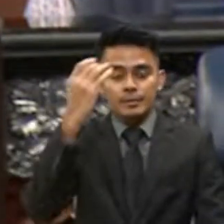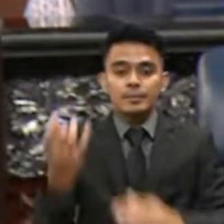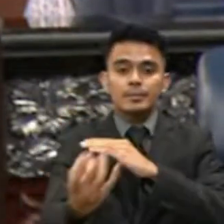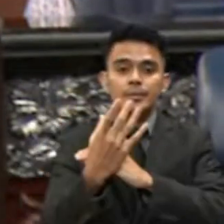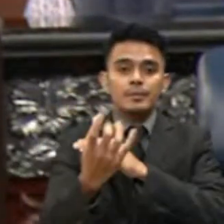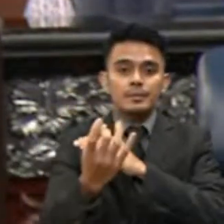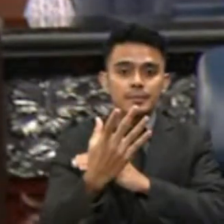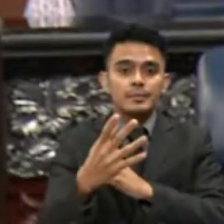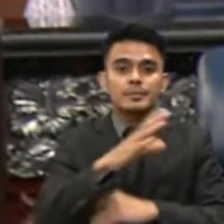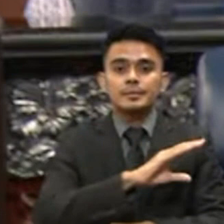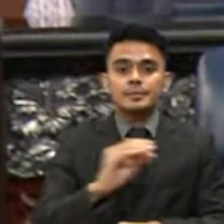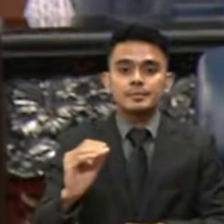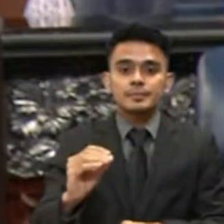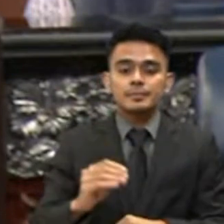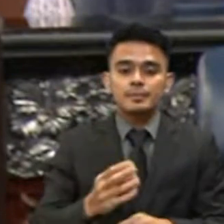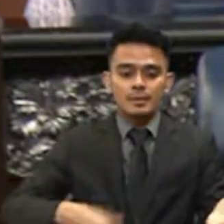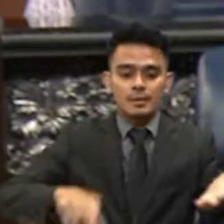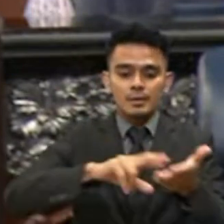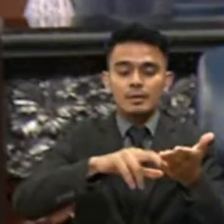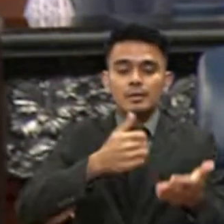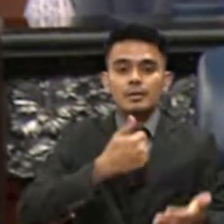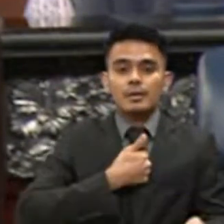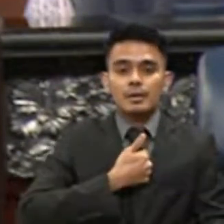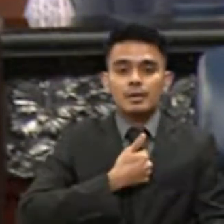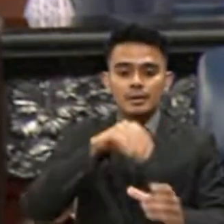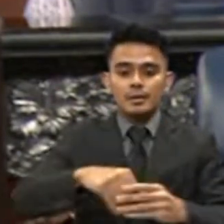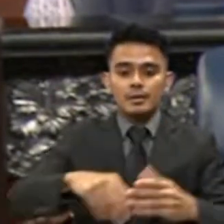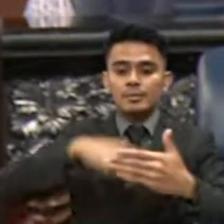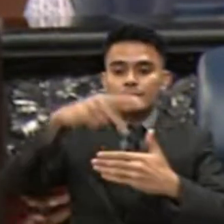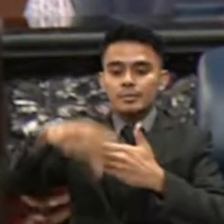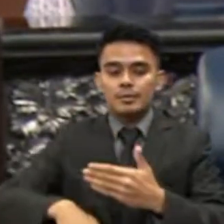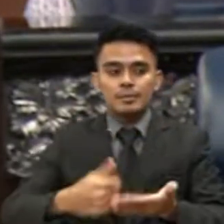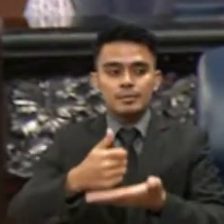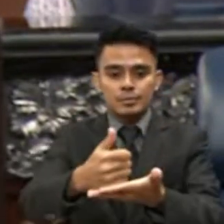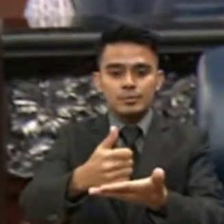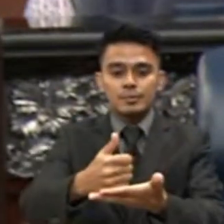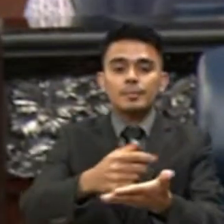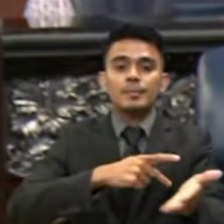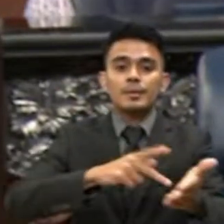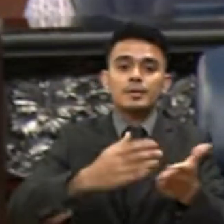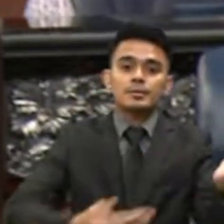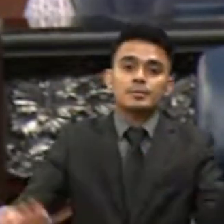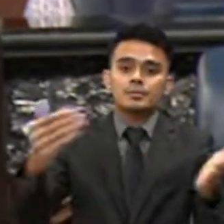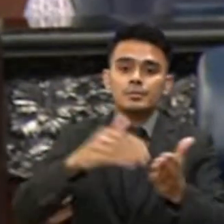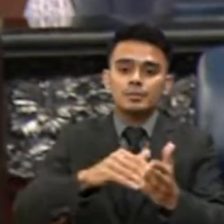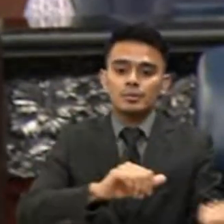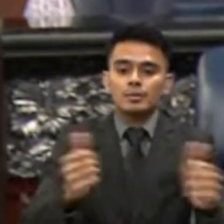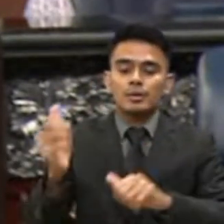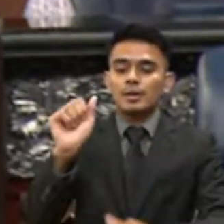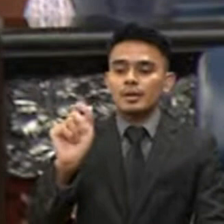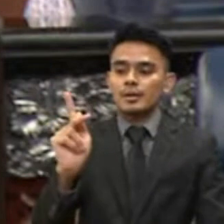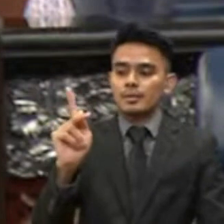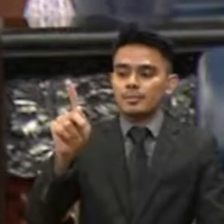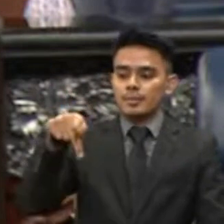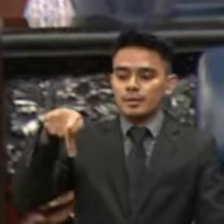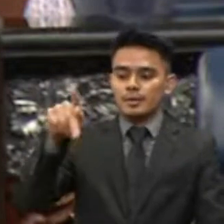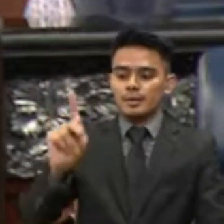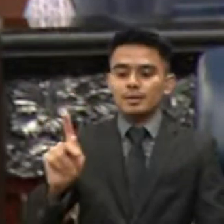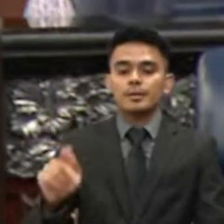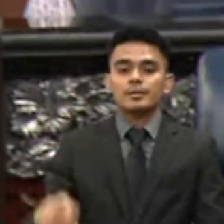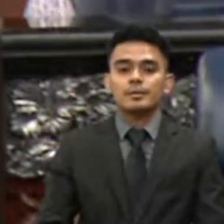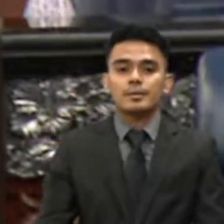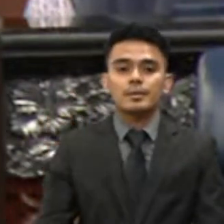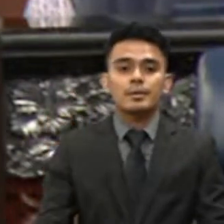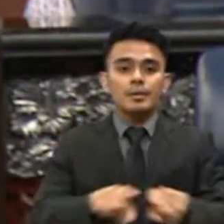percuma dan mendaftarkan diri dalam mana-mana program bantuan barang balik pinjaman yang disediakan oleh seperti